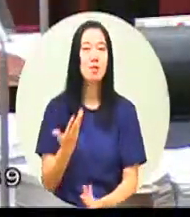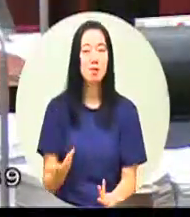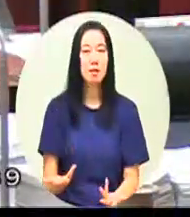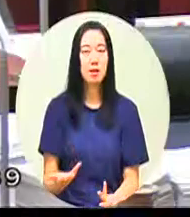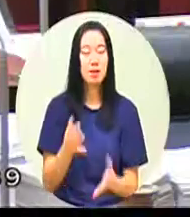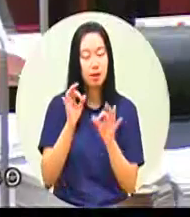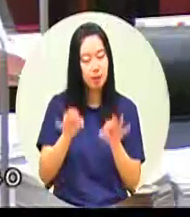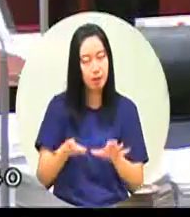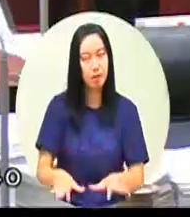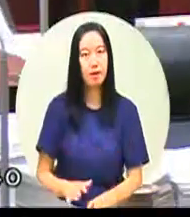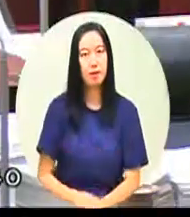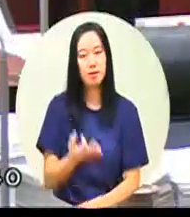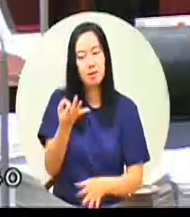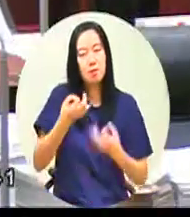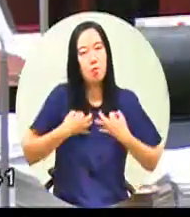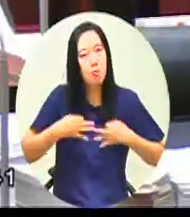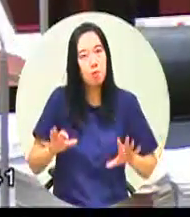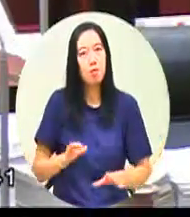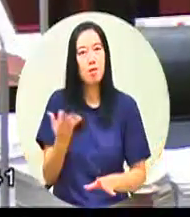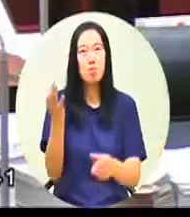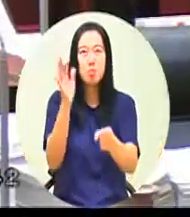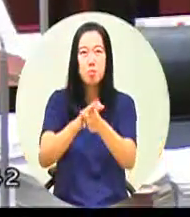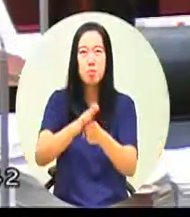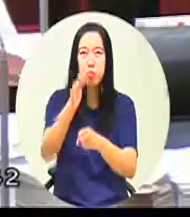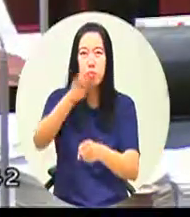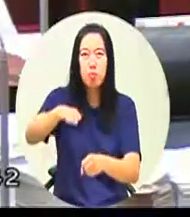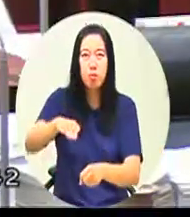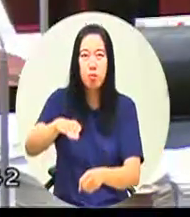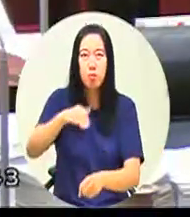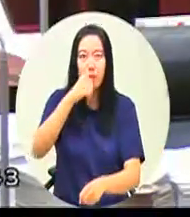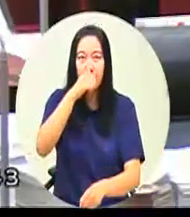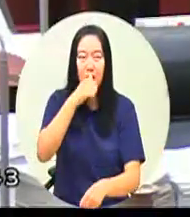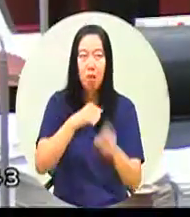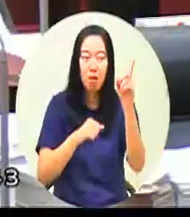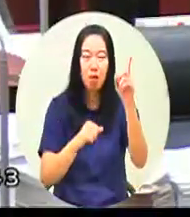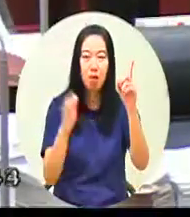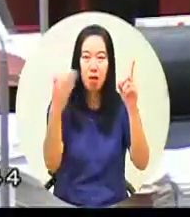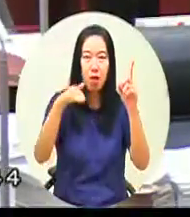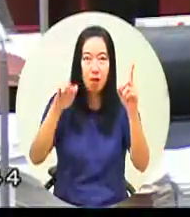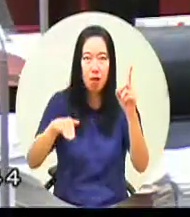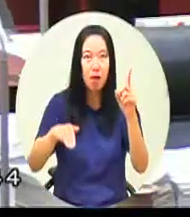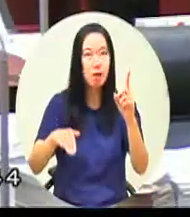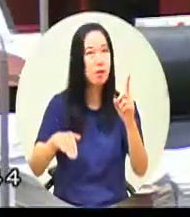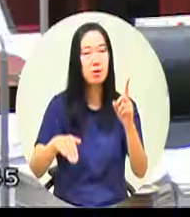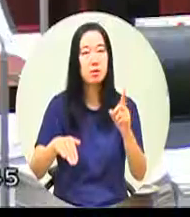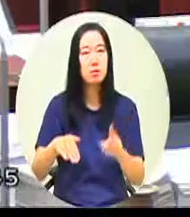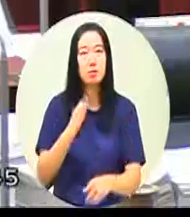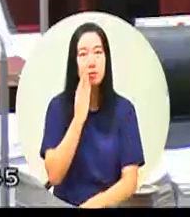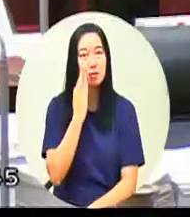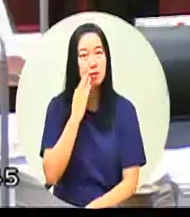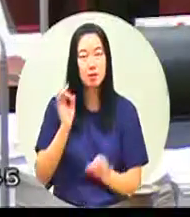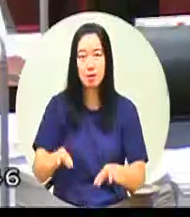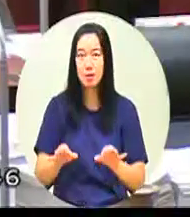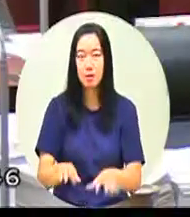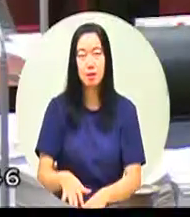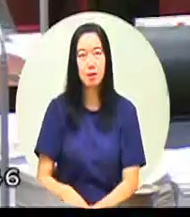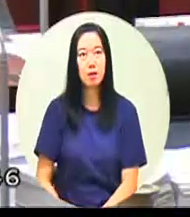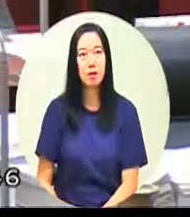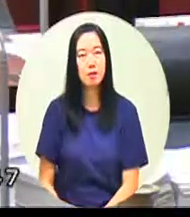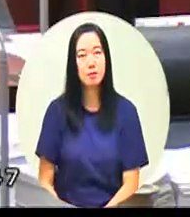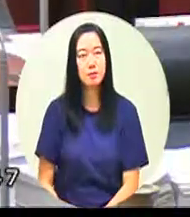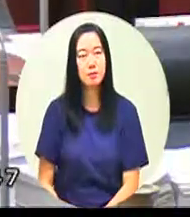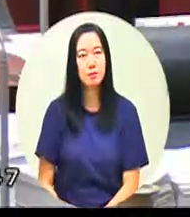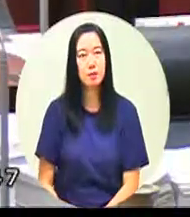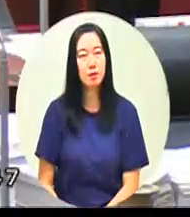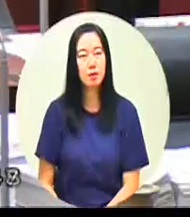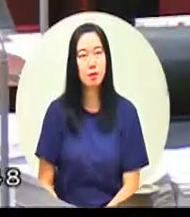这个用损失，唔是讲报一个9000块，吼、哦，伊一丛都唔拿袂9000尔啦，唔好讲一分地啦，唔好讲一区啦。